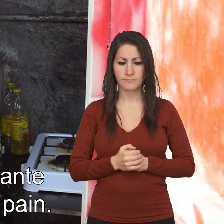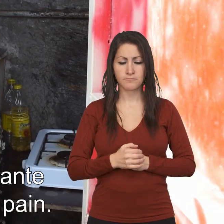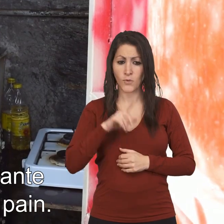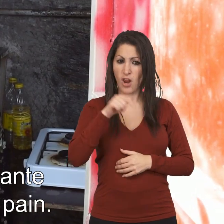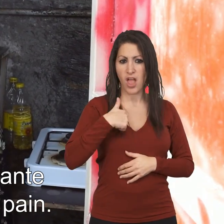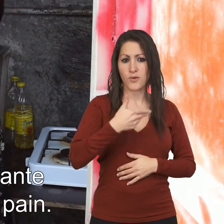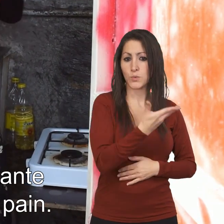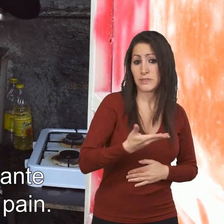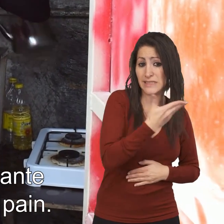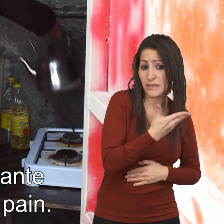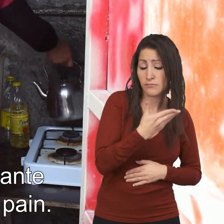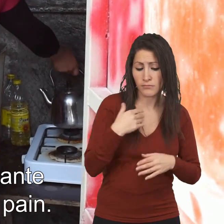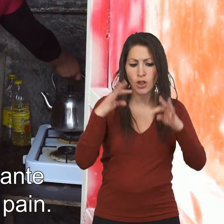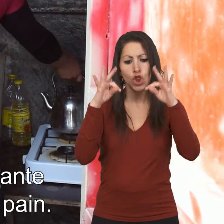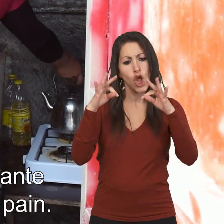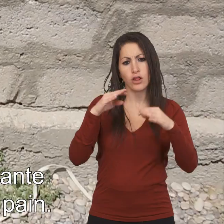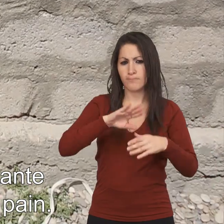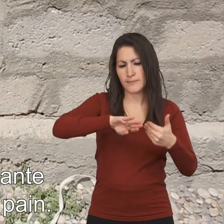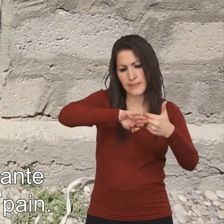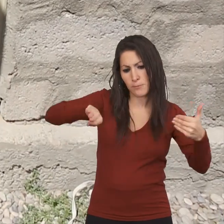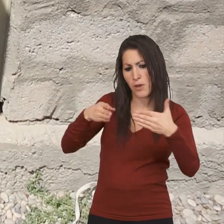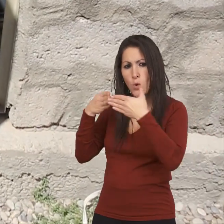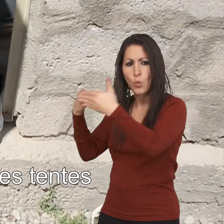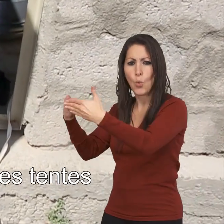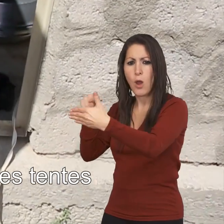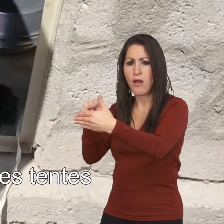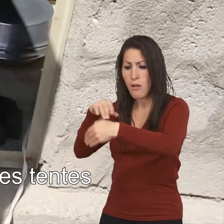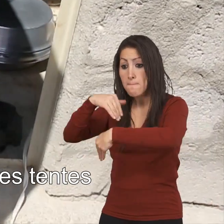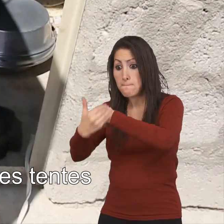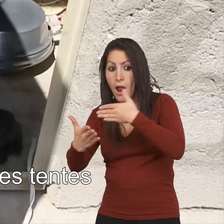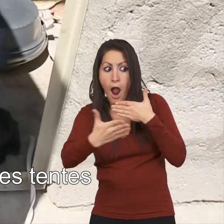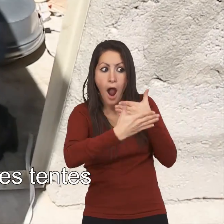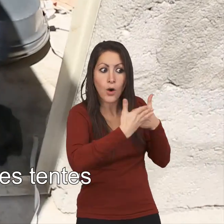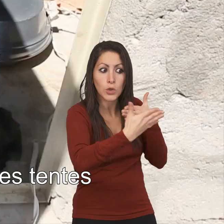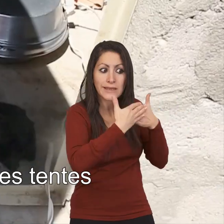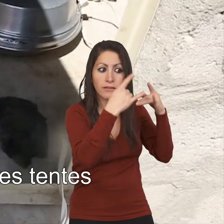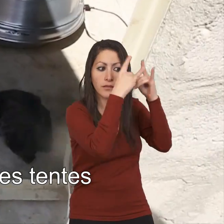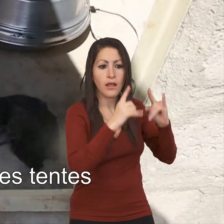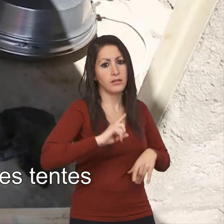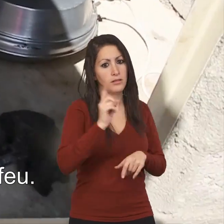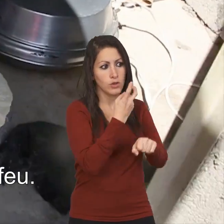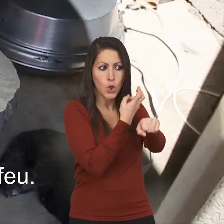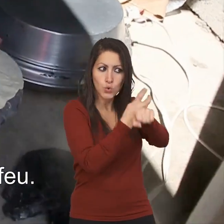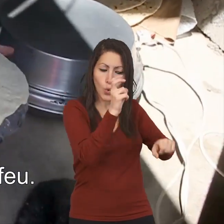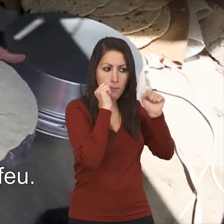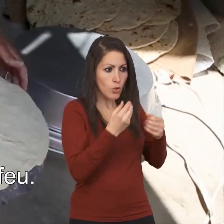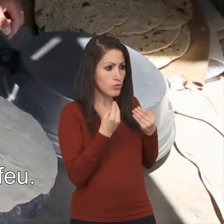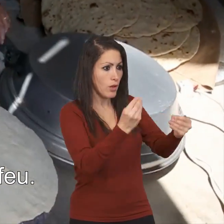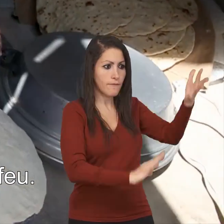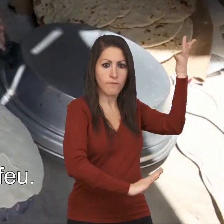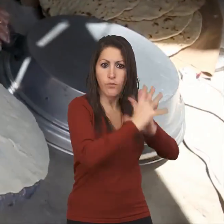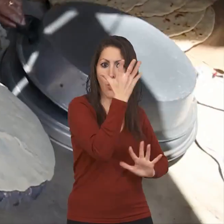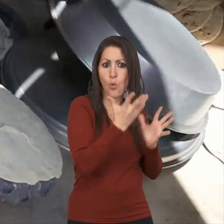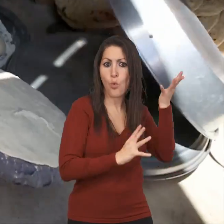On a une cuisine et ma tante a un espace pour faire le pain. Elle ne fait pas le pain près des tentes car c'est dangereux et on pourrait mettre le feu.